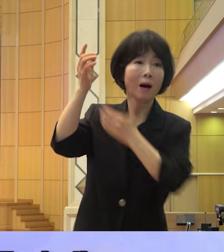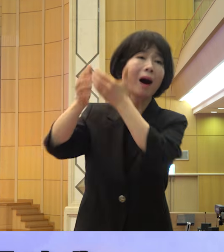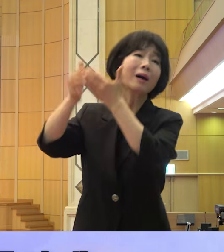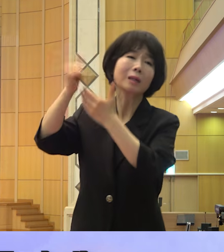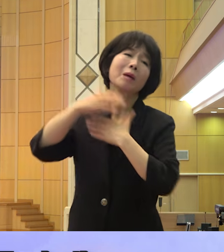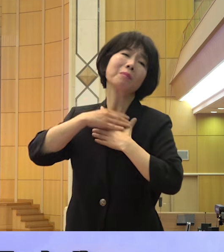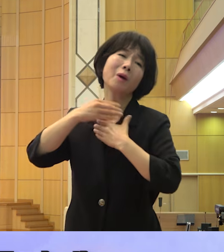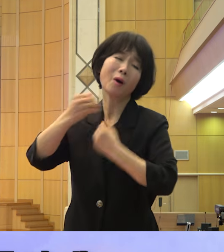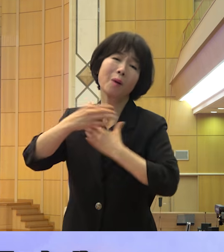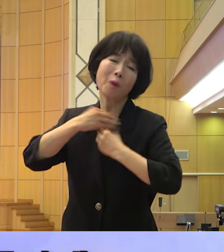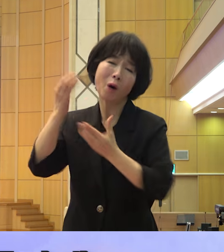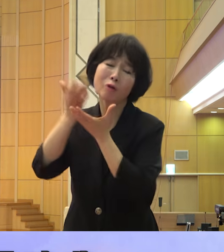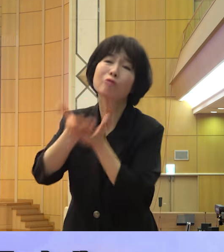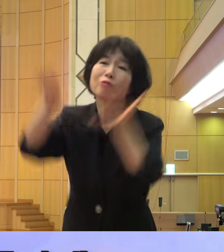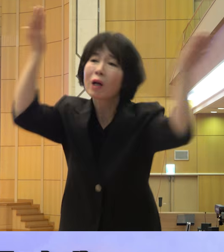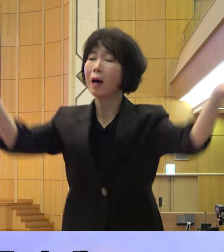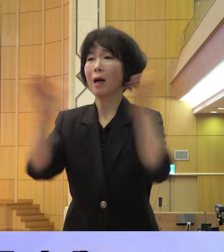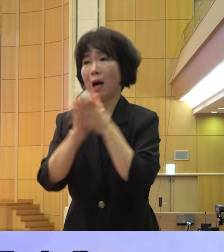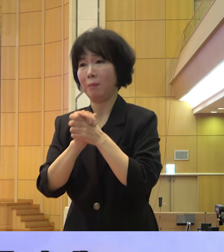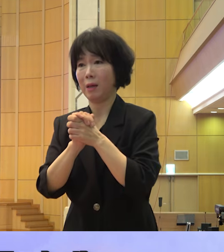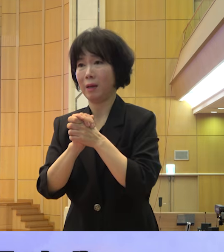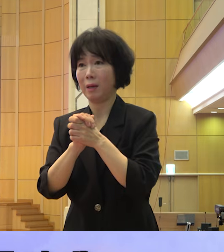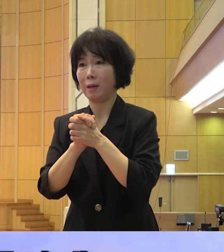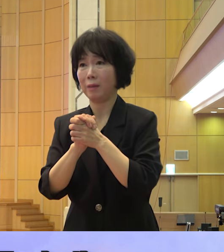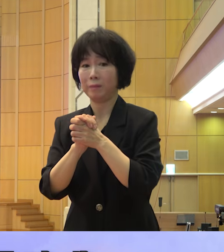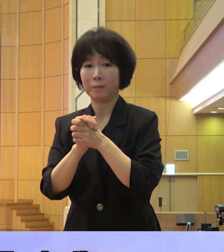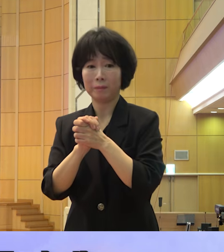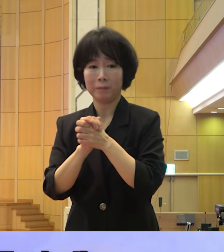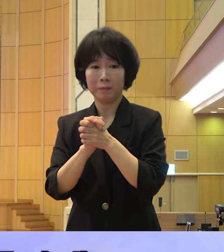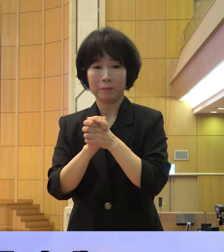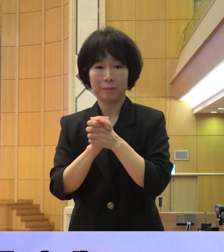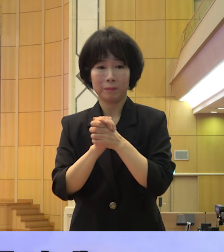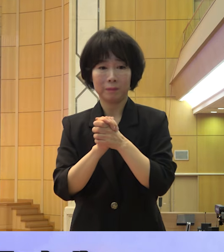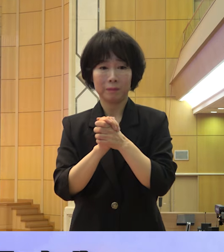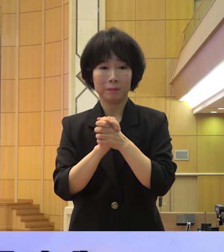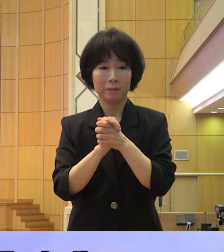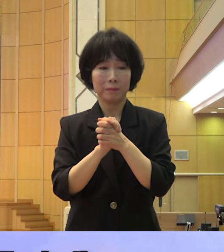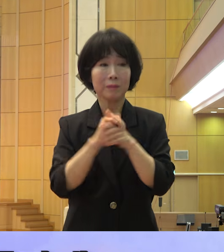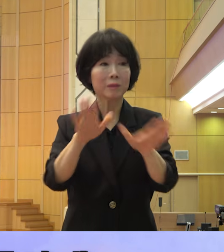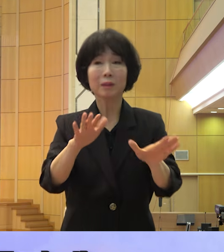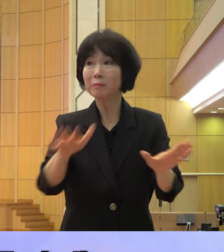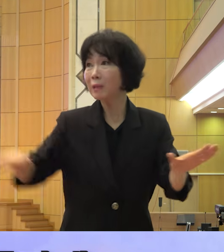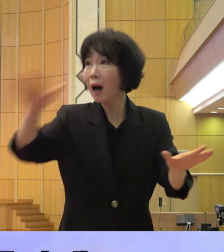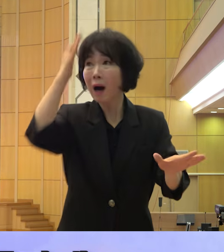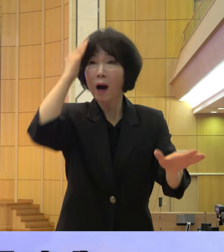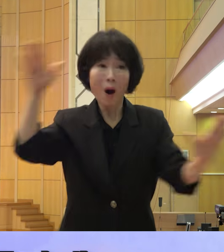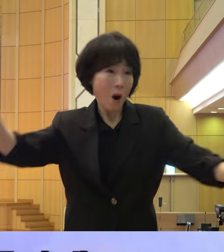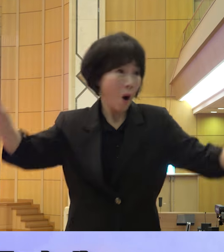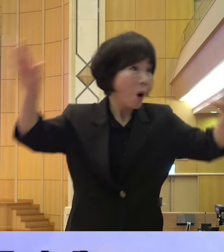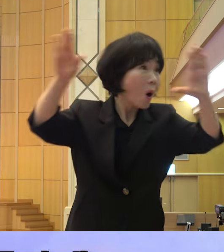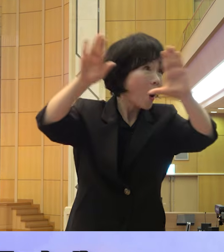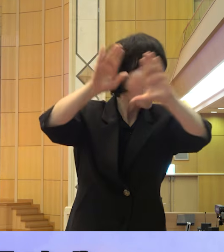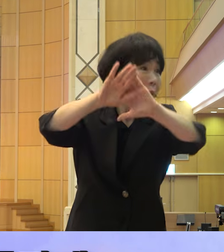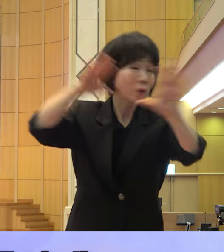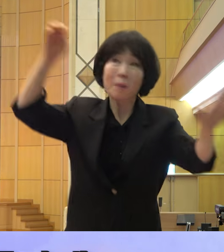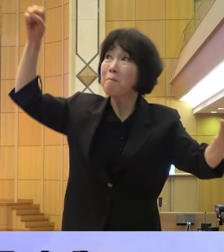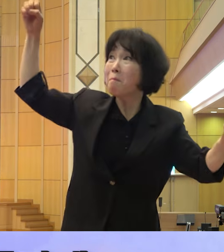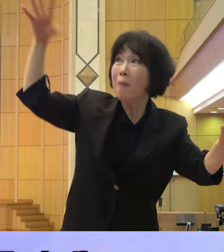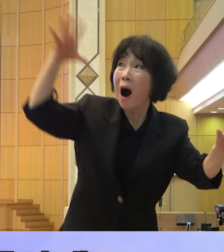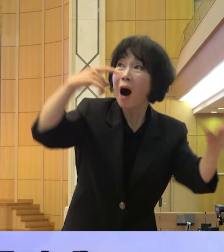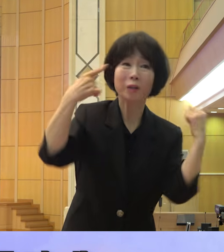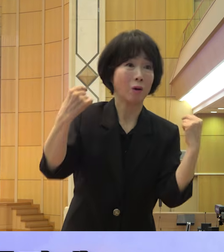그렇게 주신다는 거예요. 아무리 어두워도 빛을 비추면 어둠은 떠나가고 밝은